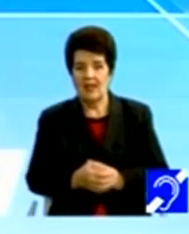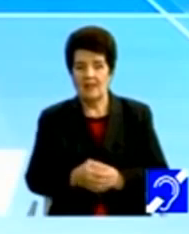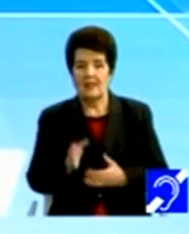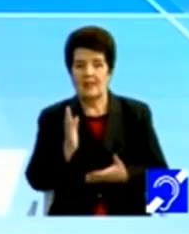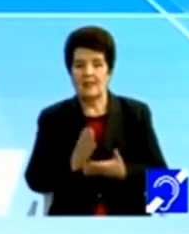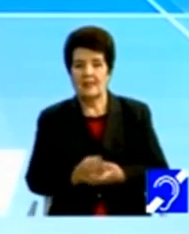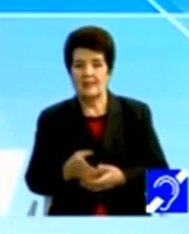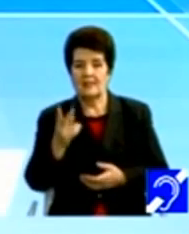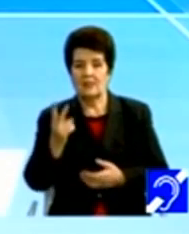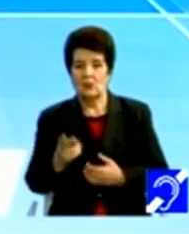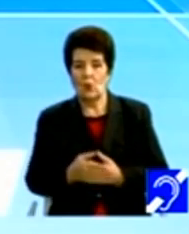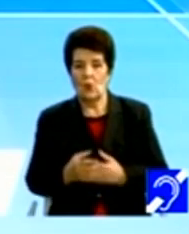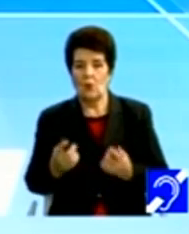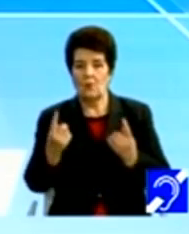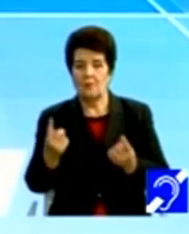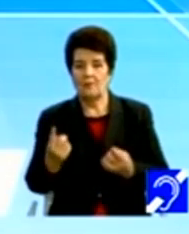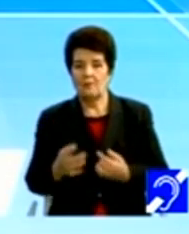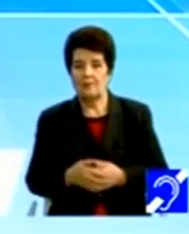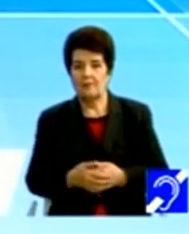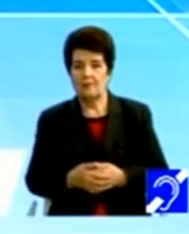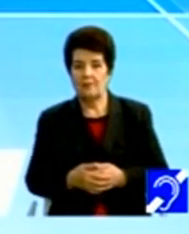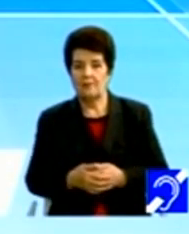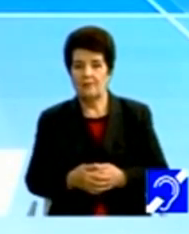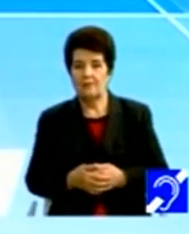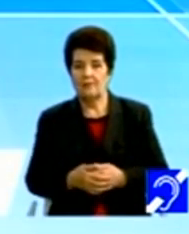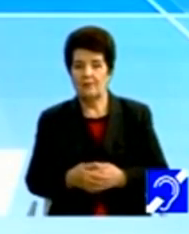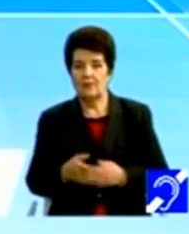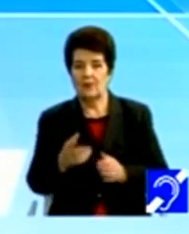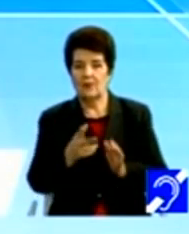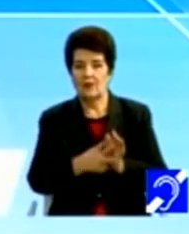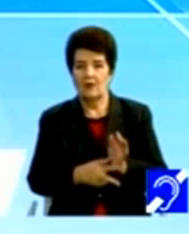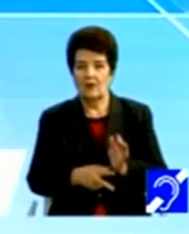este 2 martie, cred, 1992.